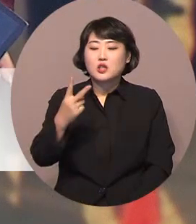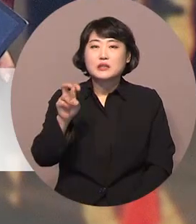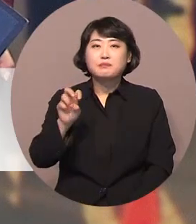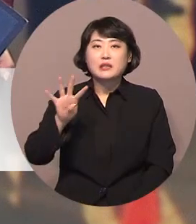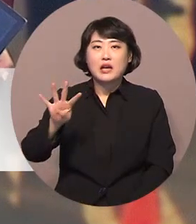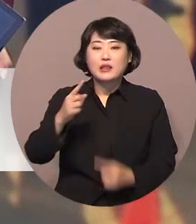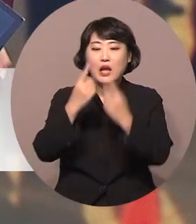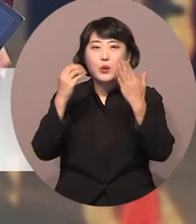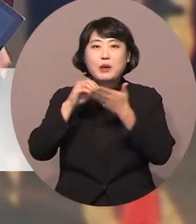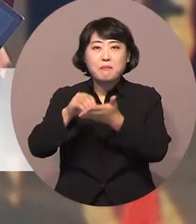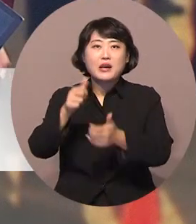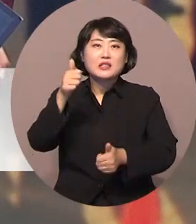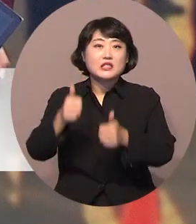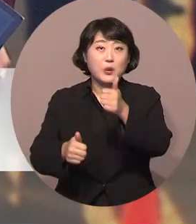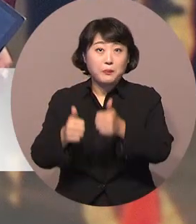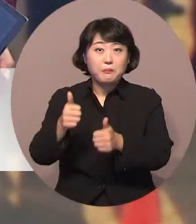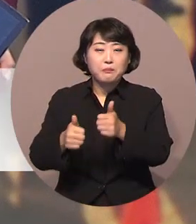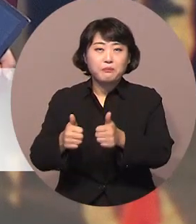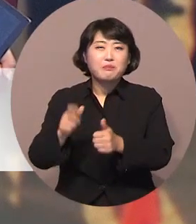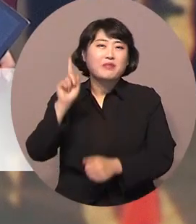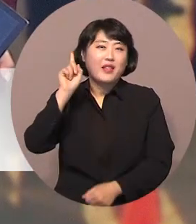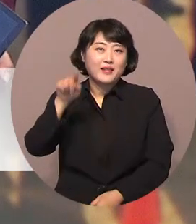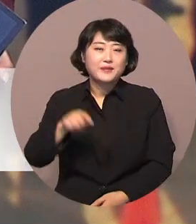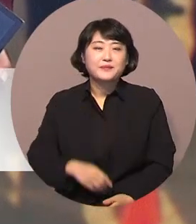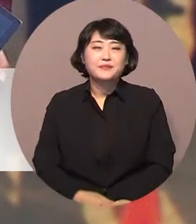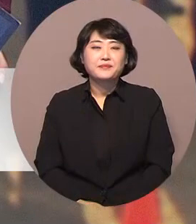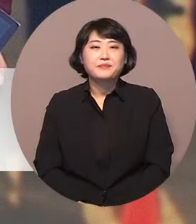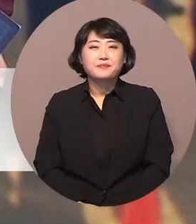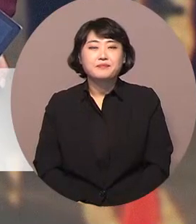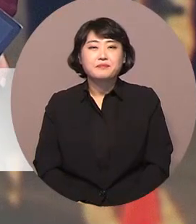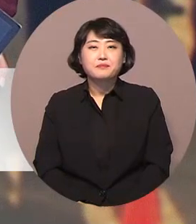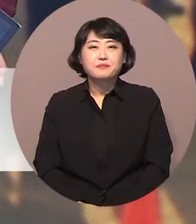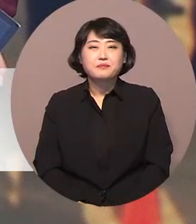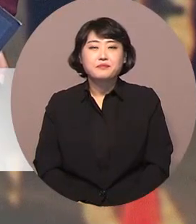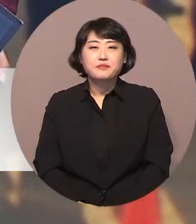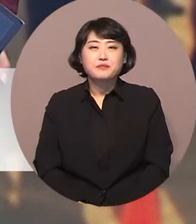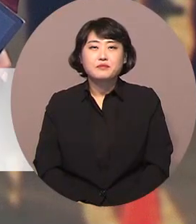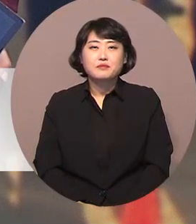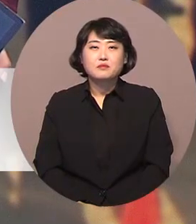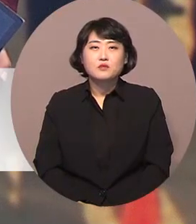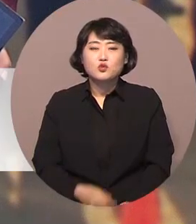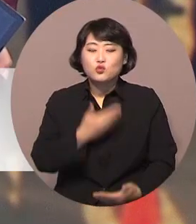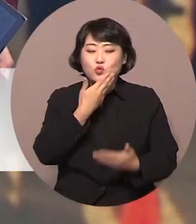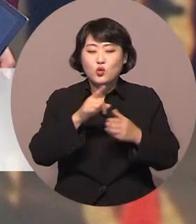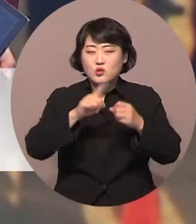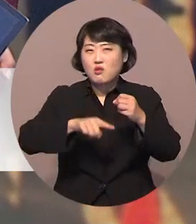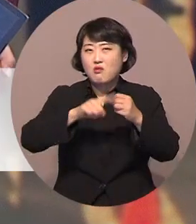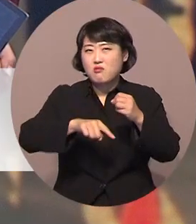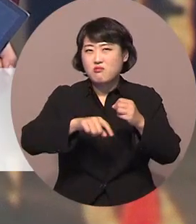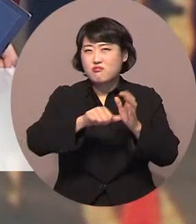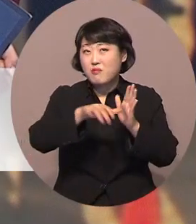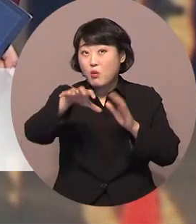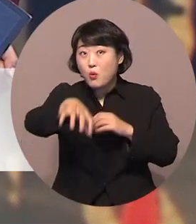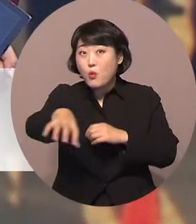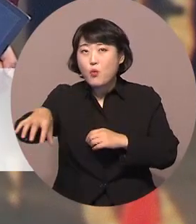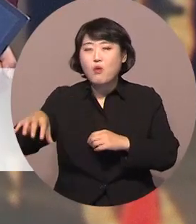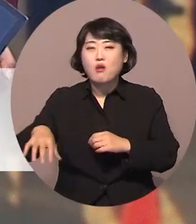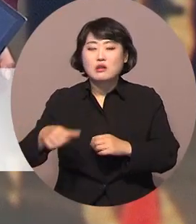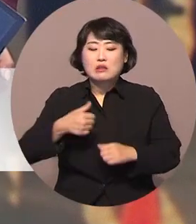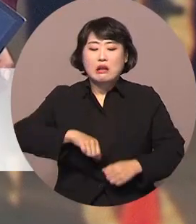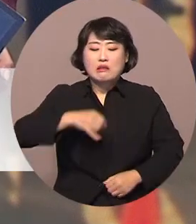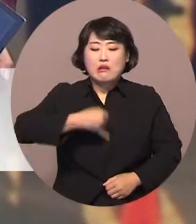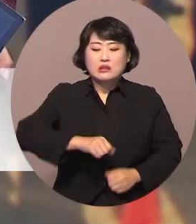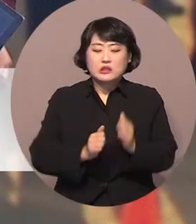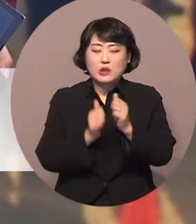2024학년도 대학 수학 능력 시험이 이제 하루 앞으로 다가왔습니다. 주요 사찰에는 자녀의 선전을 기원하는 학부모들의